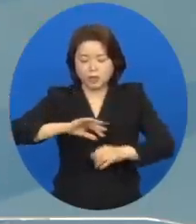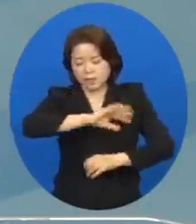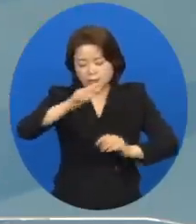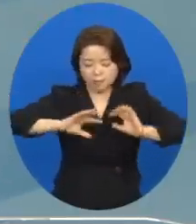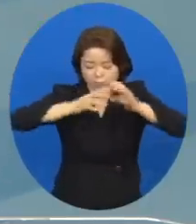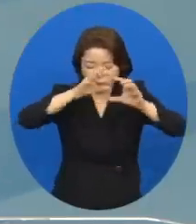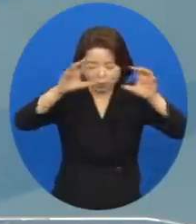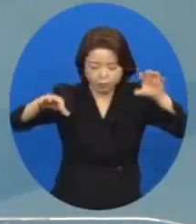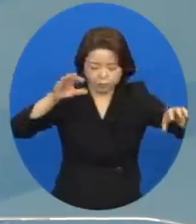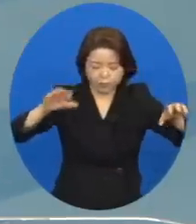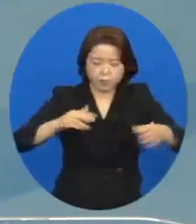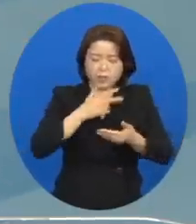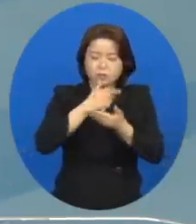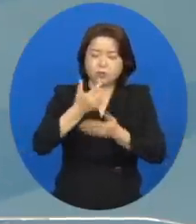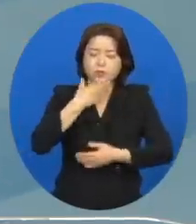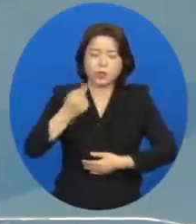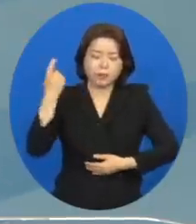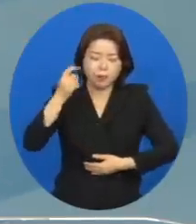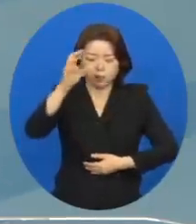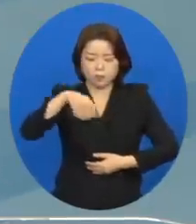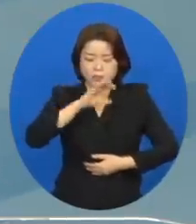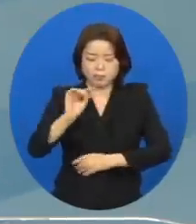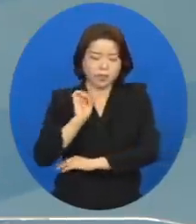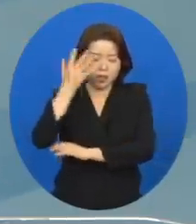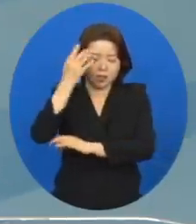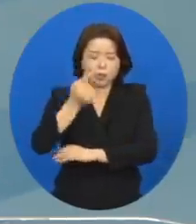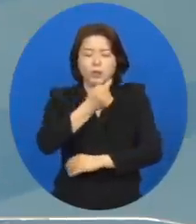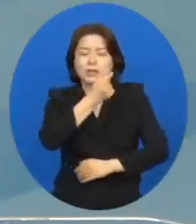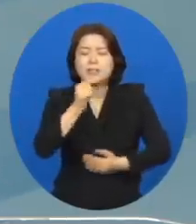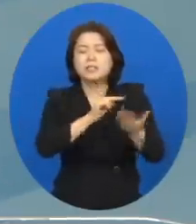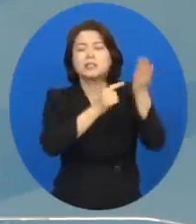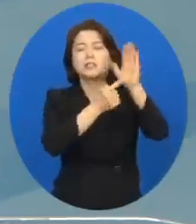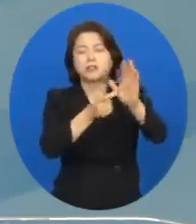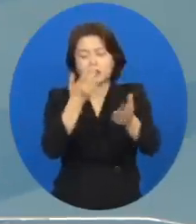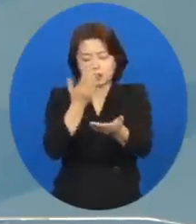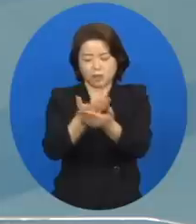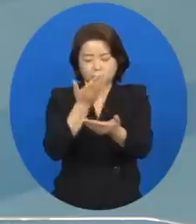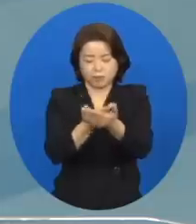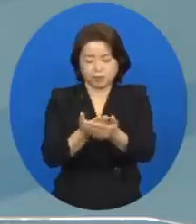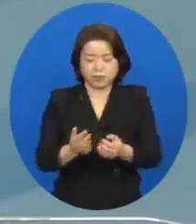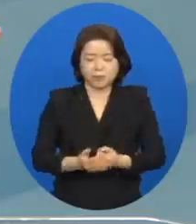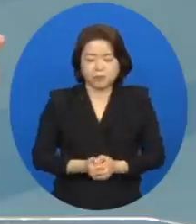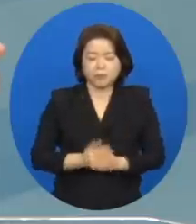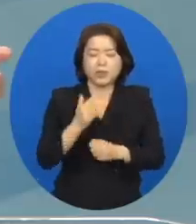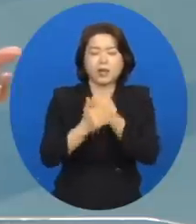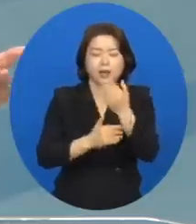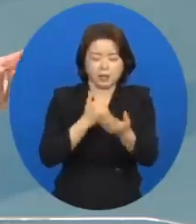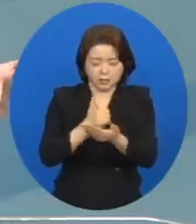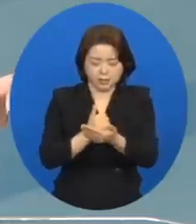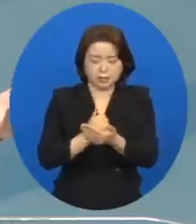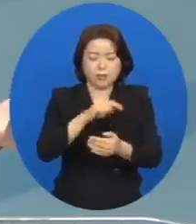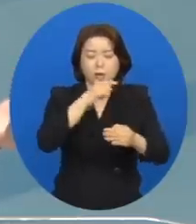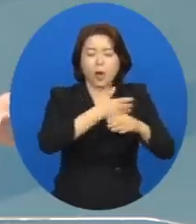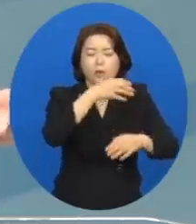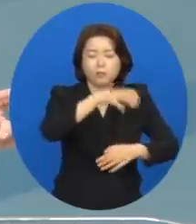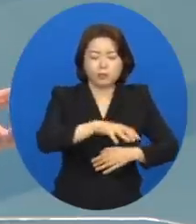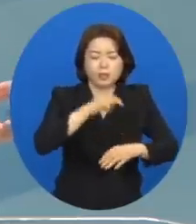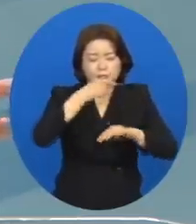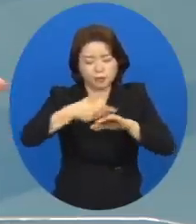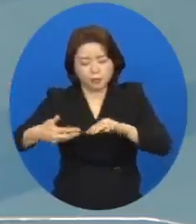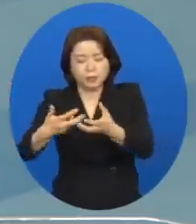열방에 주의 복음 십자가 영광이 증거되게 하옵소서. 하나님, 북한에 있는